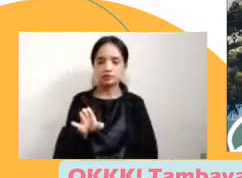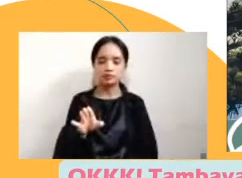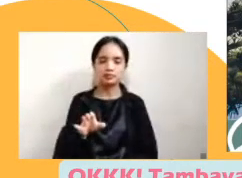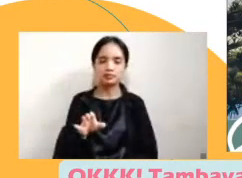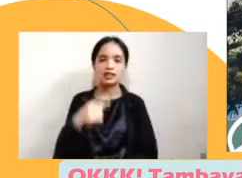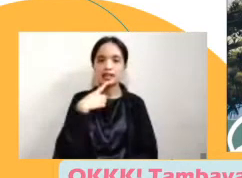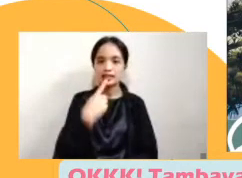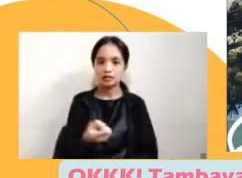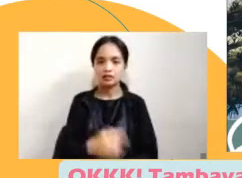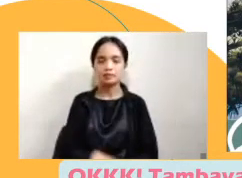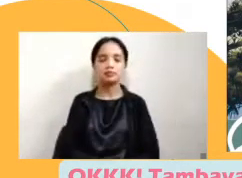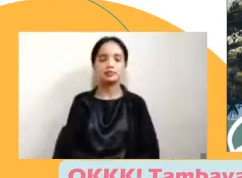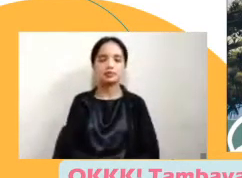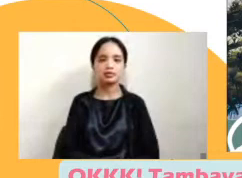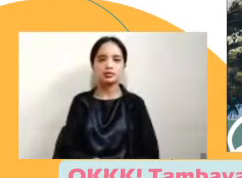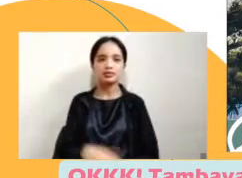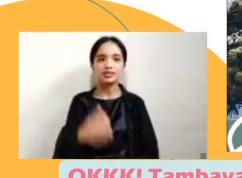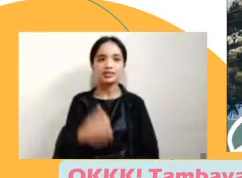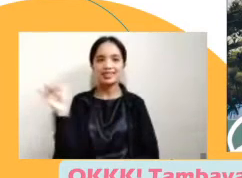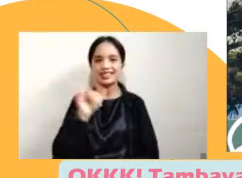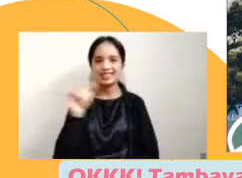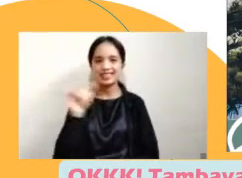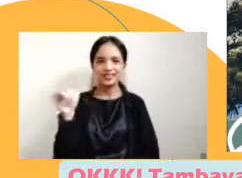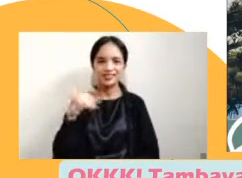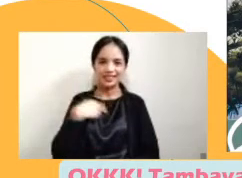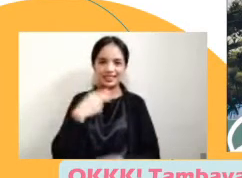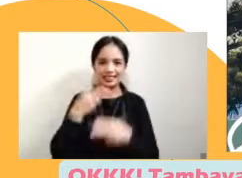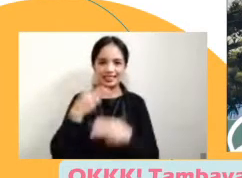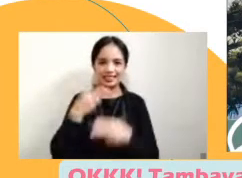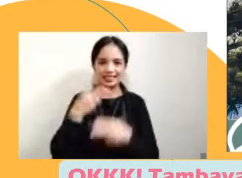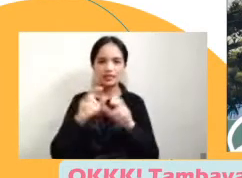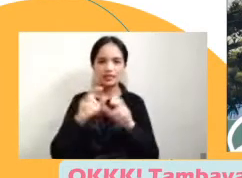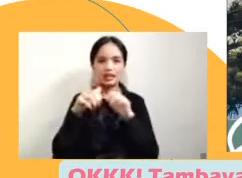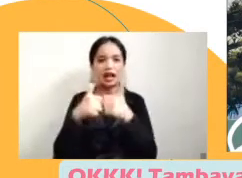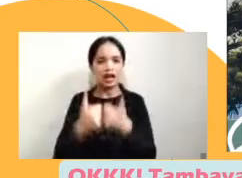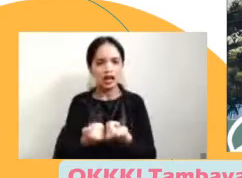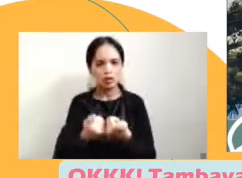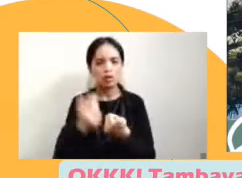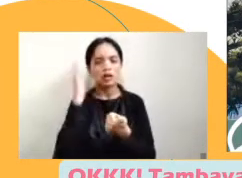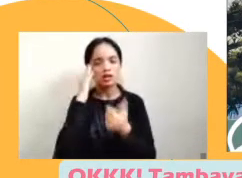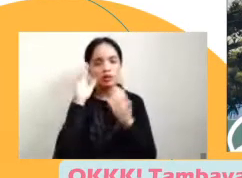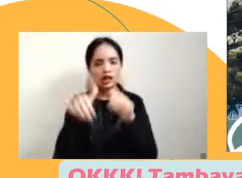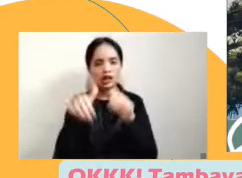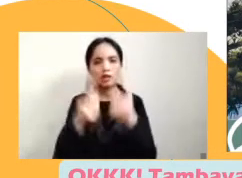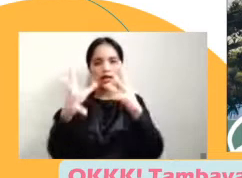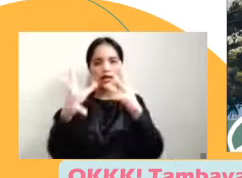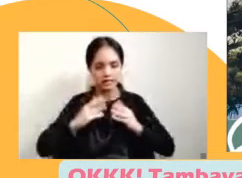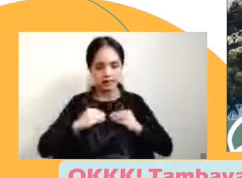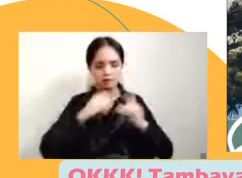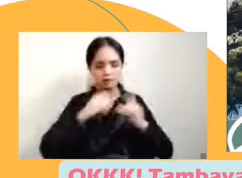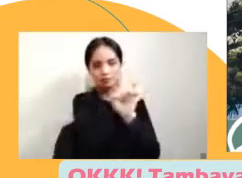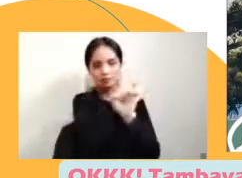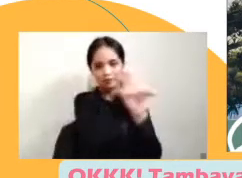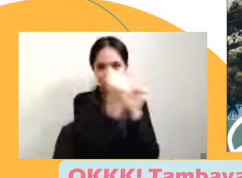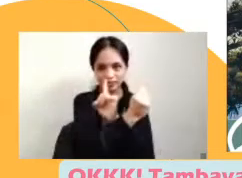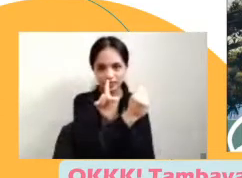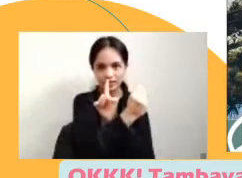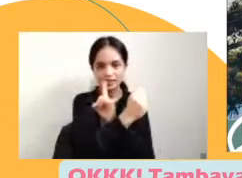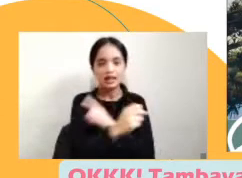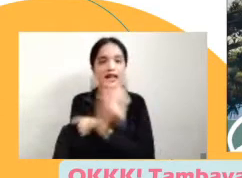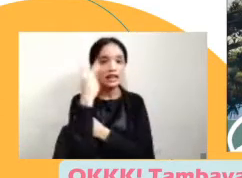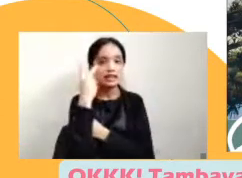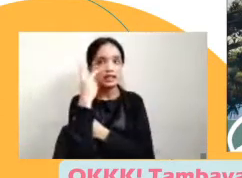ni Franz, oh, kapangalan ko si Franz, humble to accept every situation and facing the